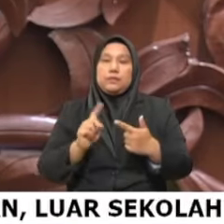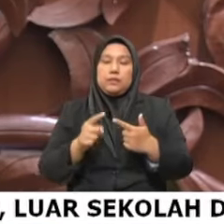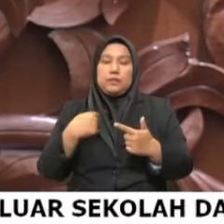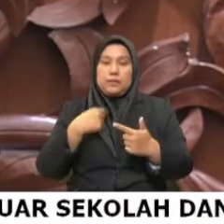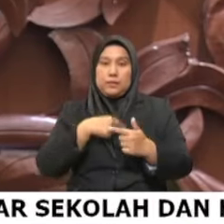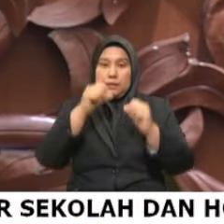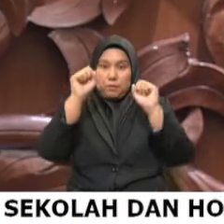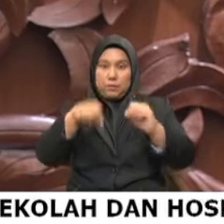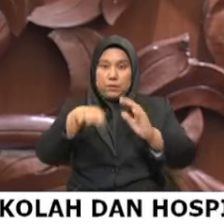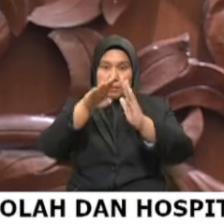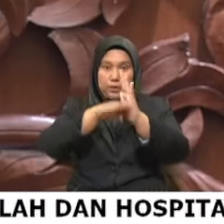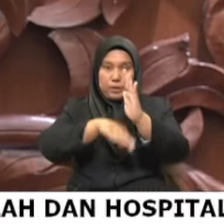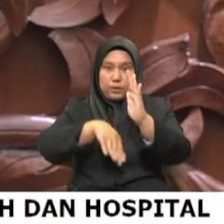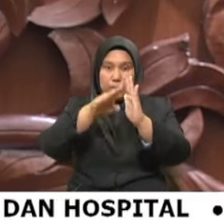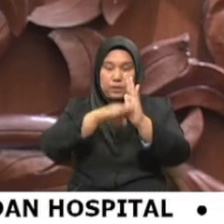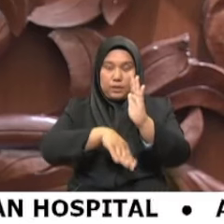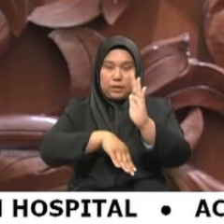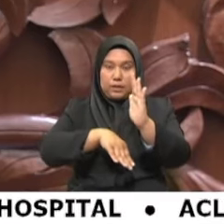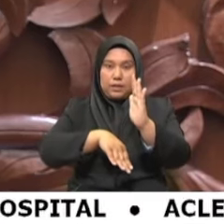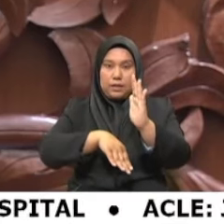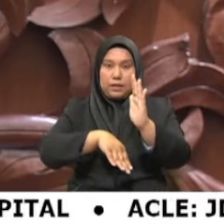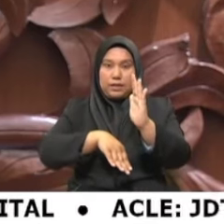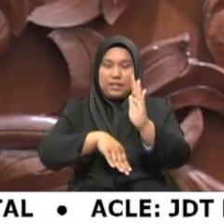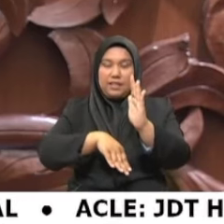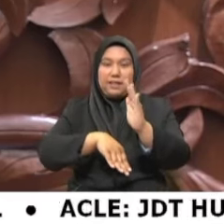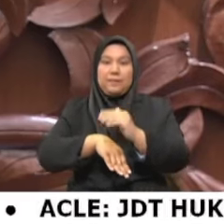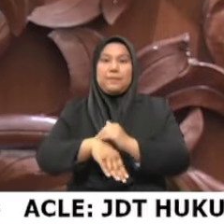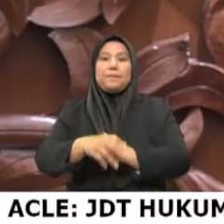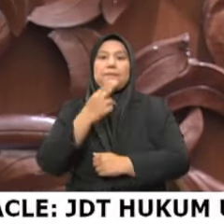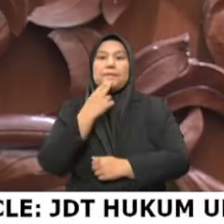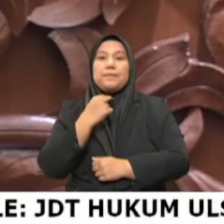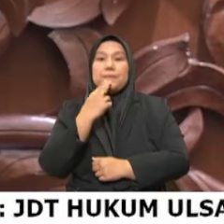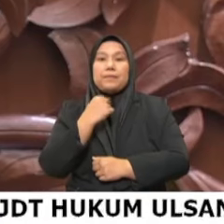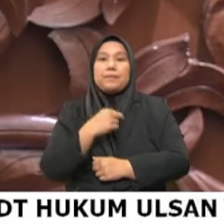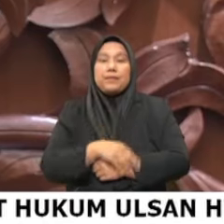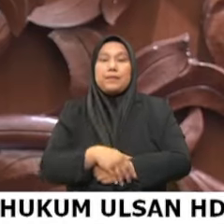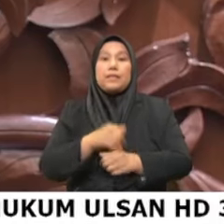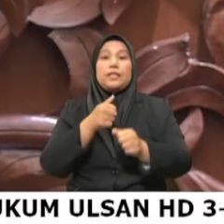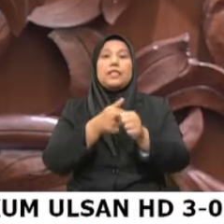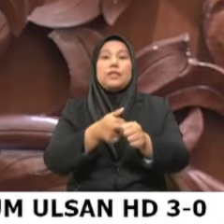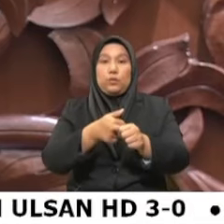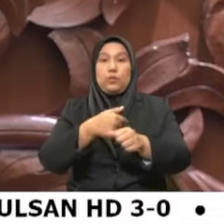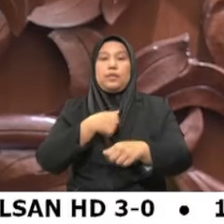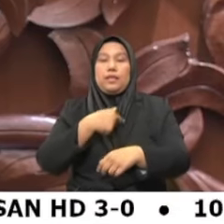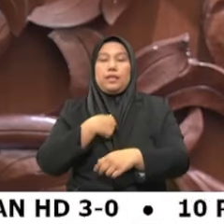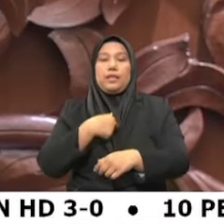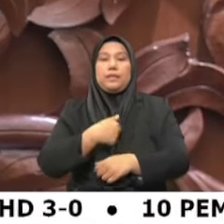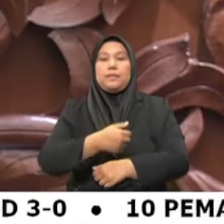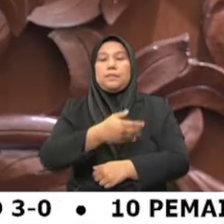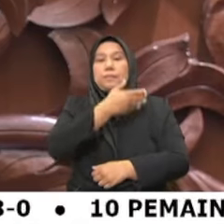ataupun ikut amalan saya lah berpuasa hari-hari semasa bersidang supaya kita